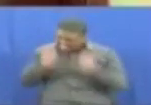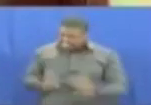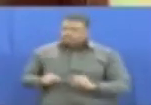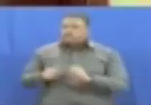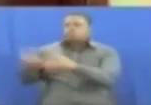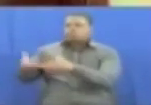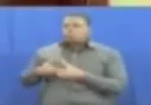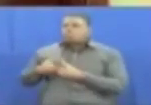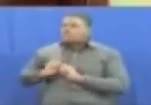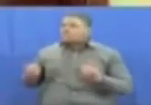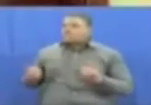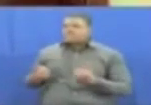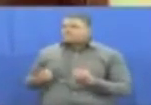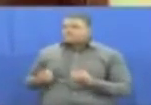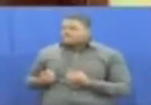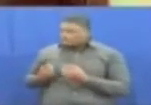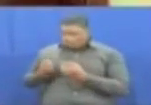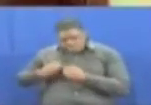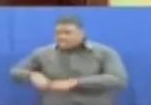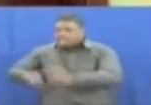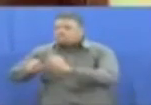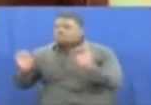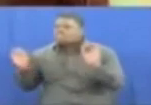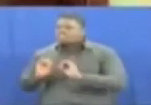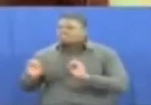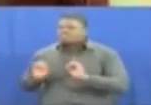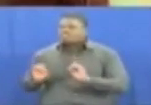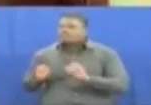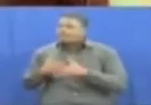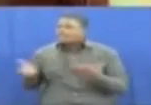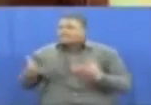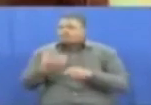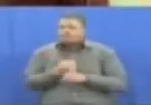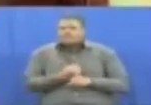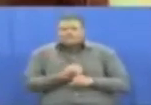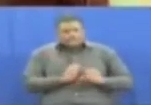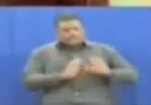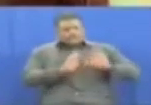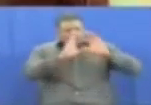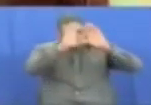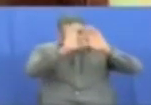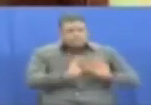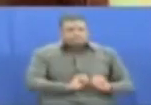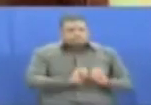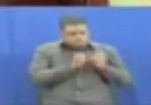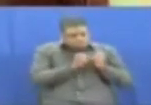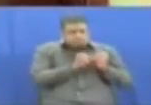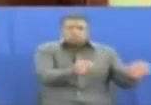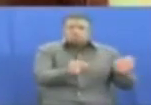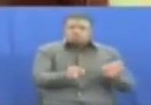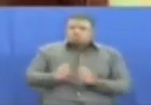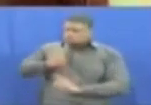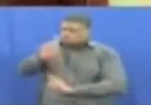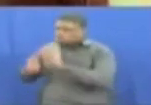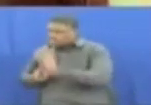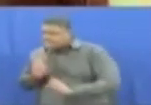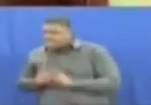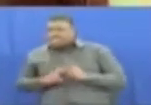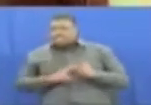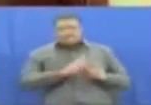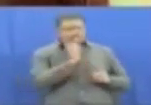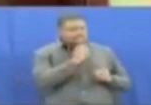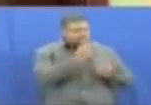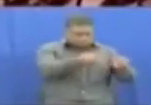lakini haziwezi kuchukuliwa bila kupata proper report, tuulize maswali, tujibiwe, tushauri, ili